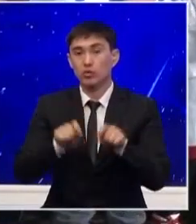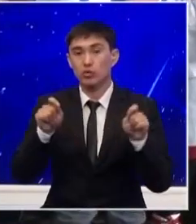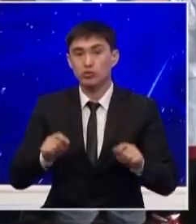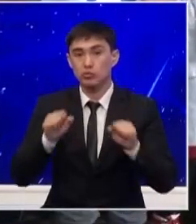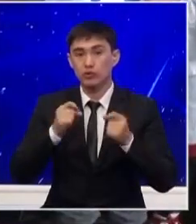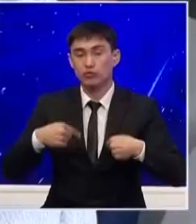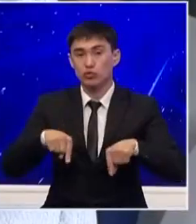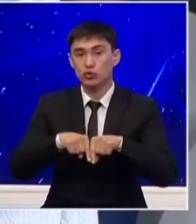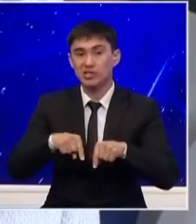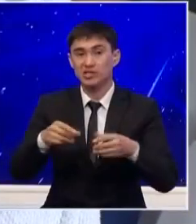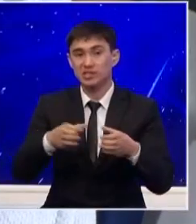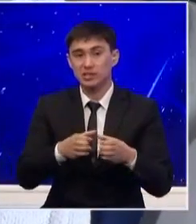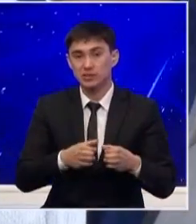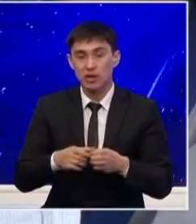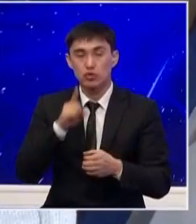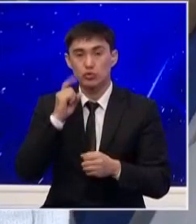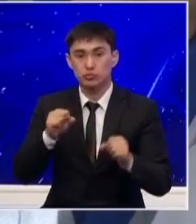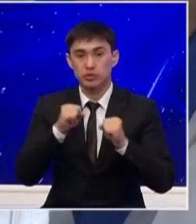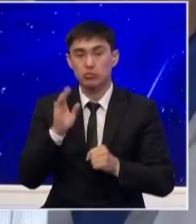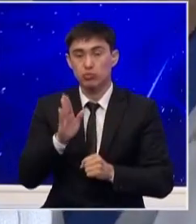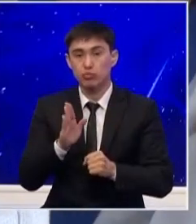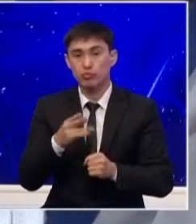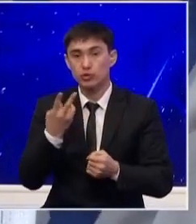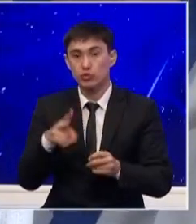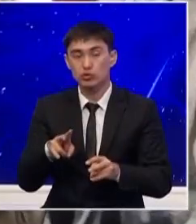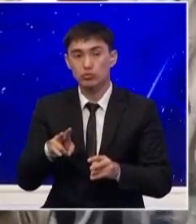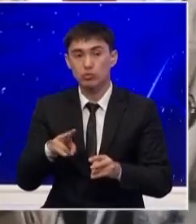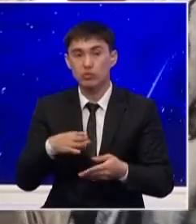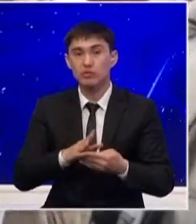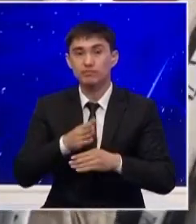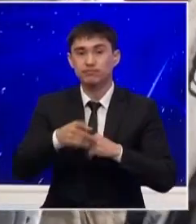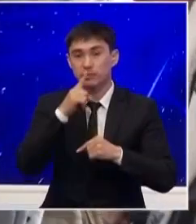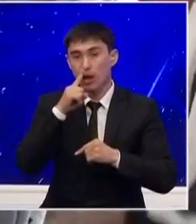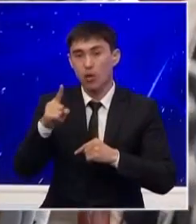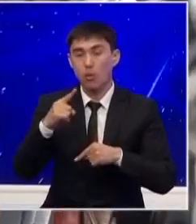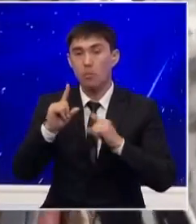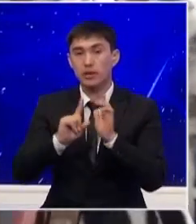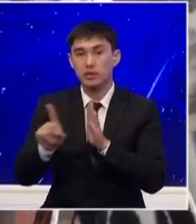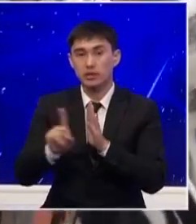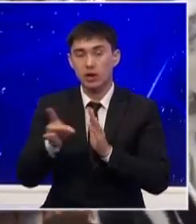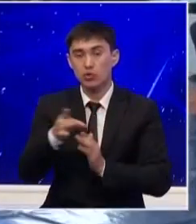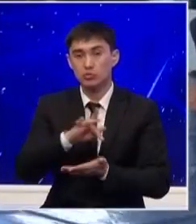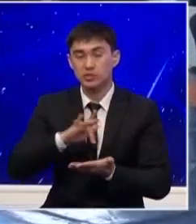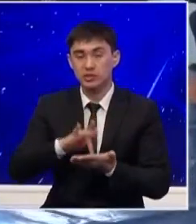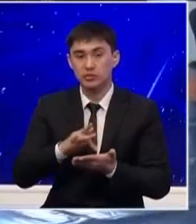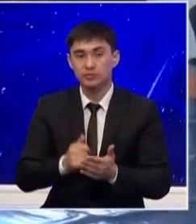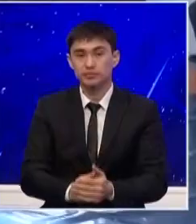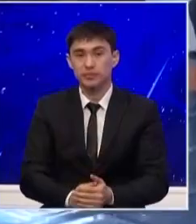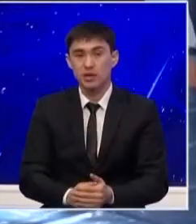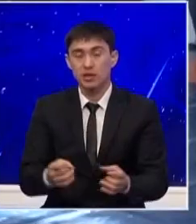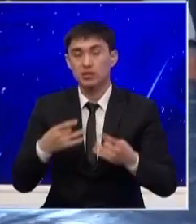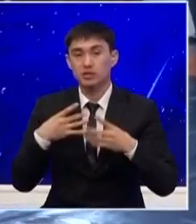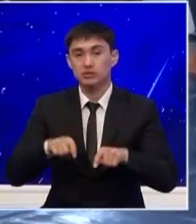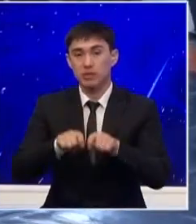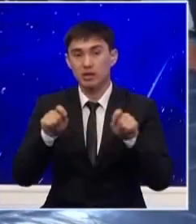спортивные кружки и секции, а юным спортсменам более не нужно будет преодолевать десятки километров пути к районному центру. На